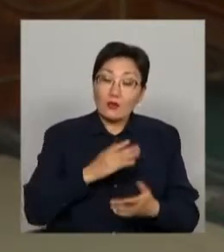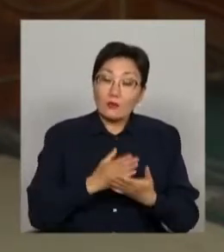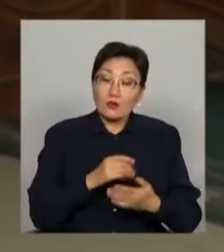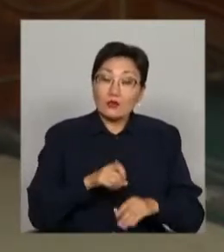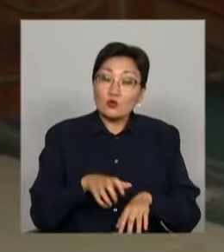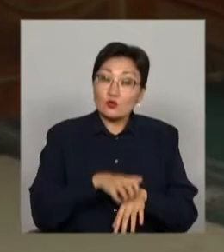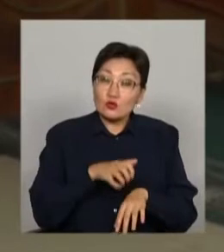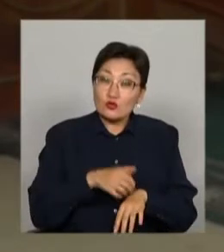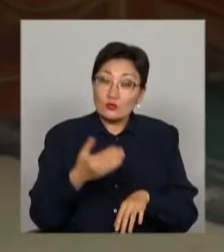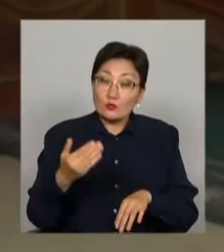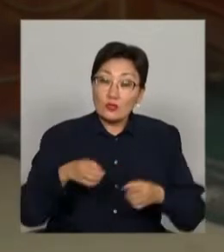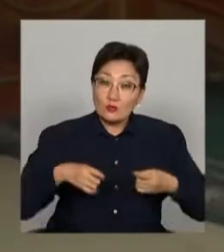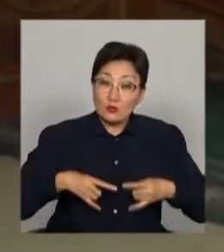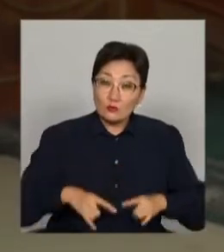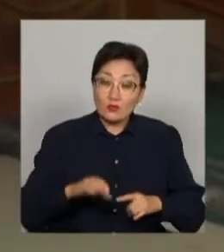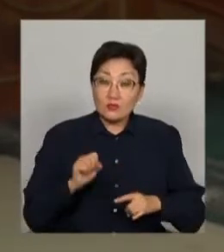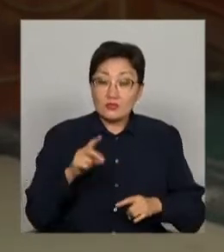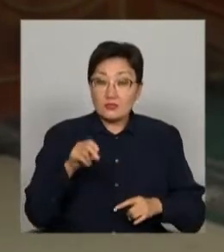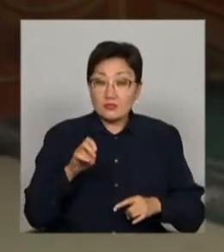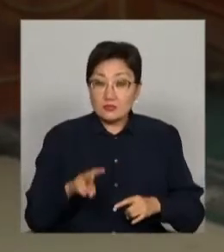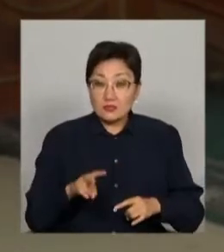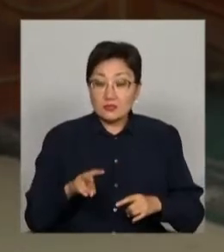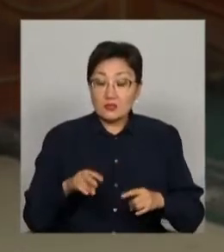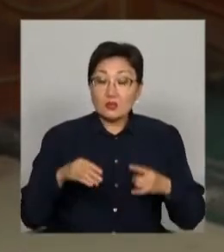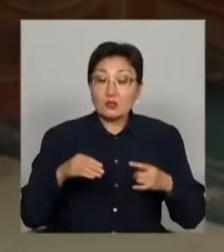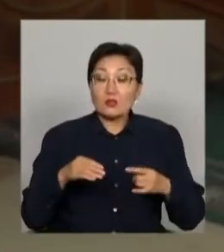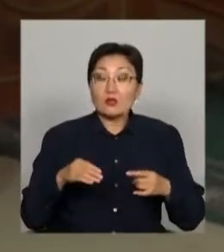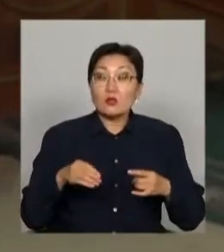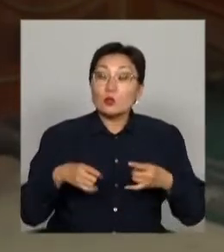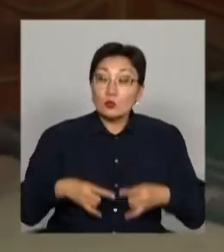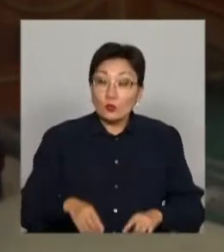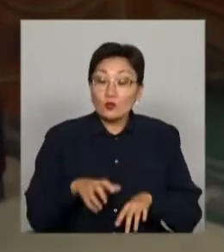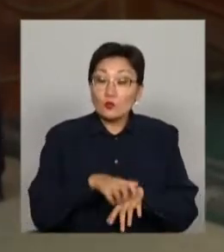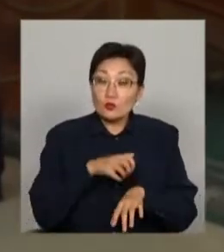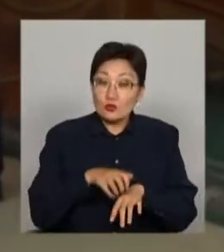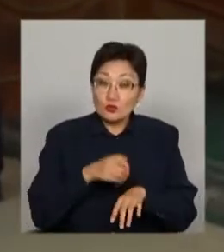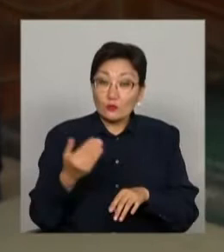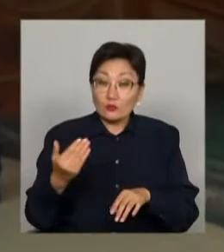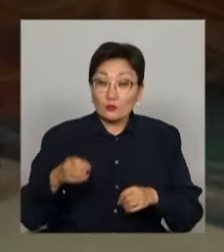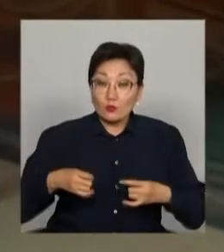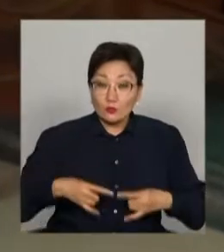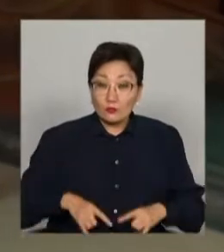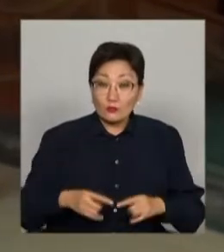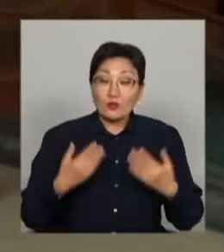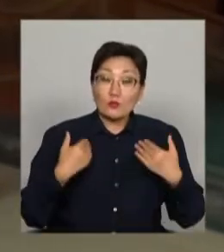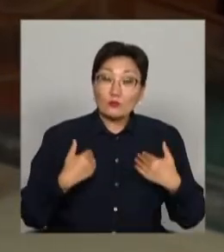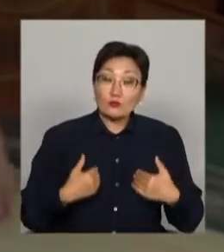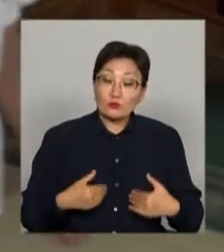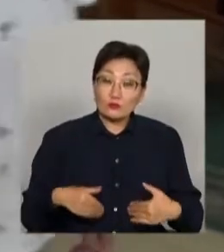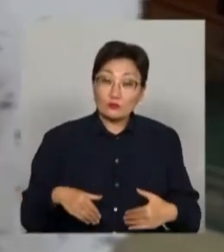Көкшетаудан ғой. Ұлы Сәкен ағамыз жырлаған Көкшетаудан, сол бойындағы бүкіл